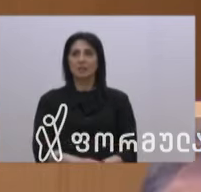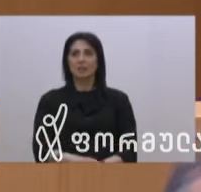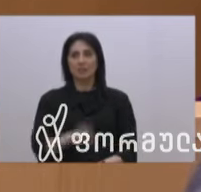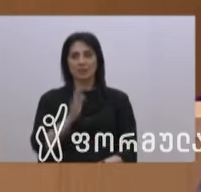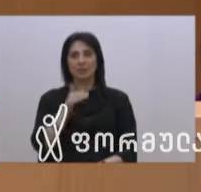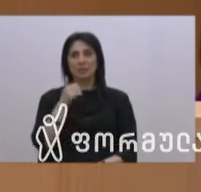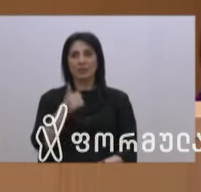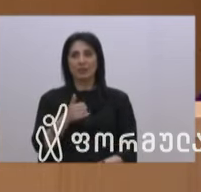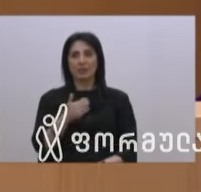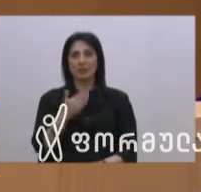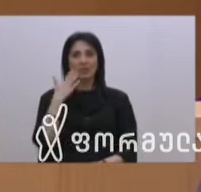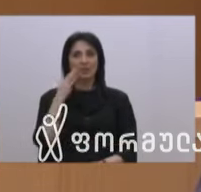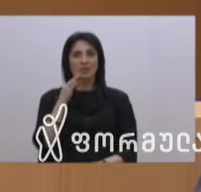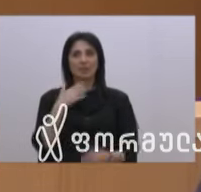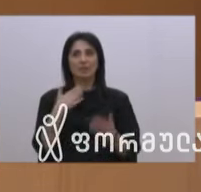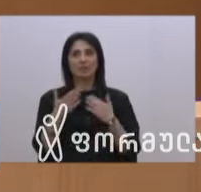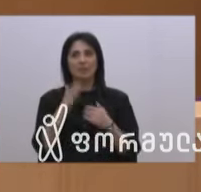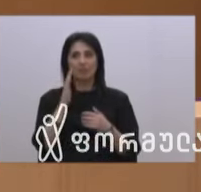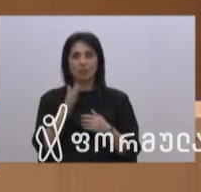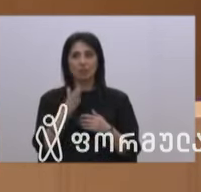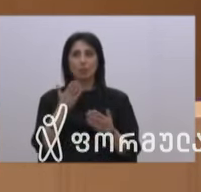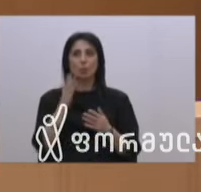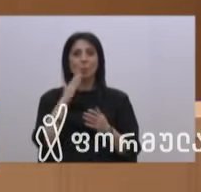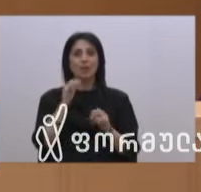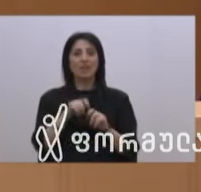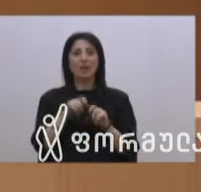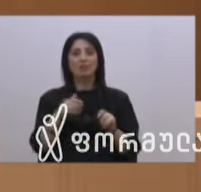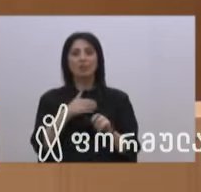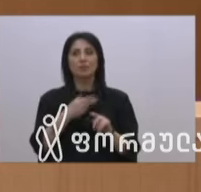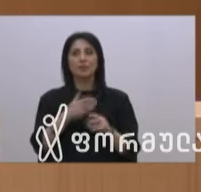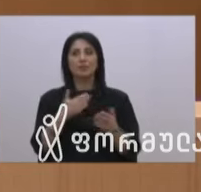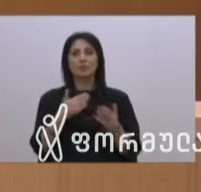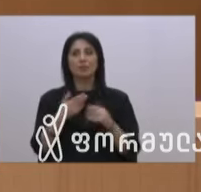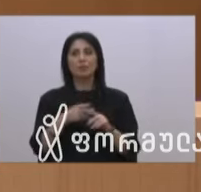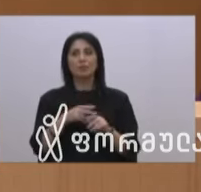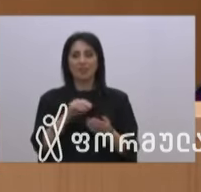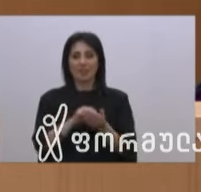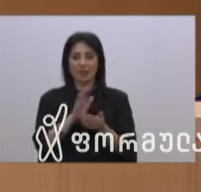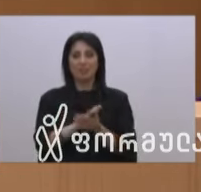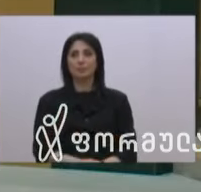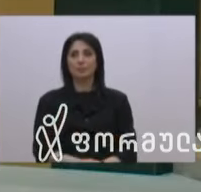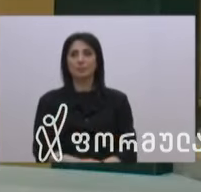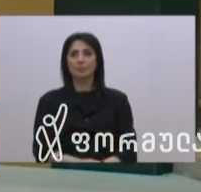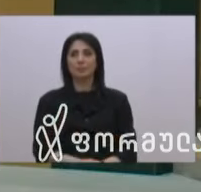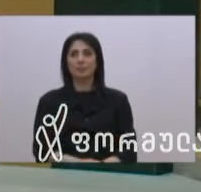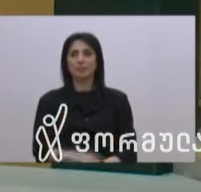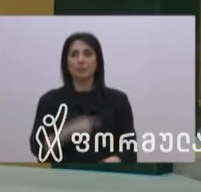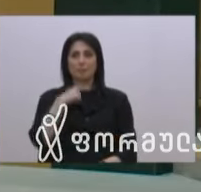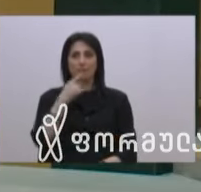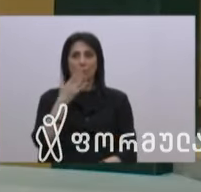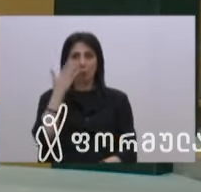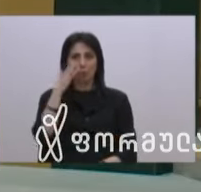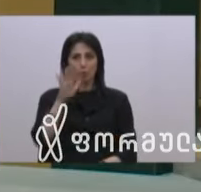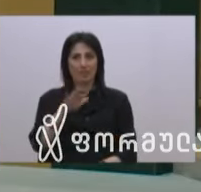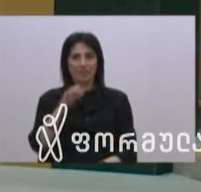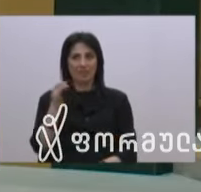იქნება კარგი და სამართლიანი მიდგომა. ეს იქნება თუ მართლა გამჭვირვალობა გინდათ ეგ მიდგომა, ამიტომ დაიფიქსირეთ თქვენი თავიც. მე ვთქვი, რომ უცხო